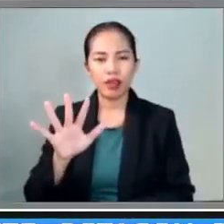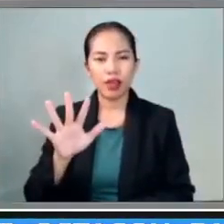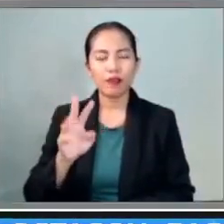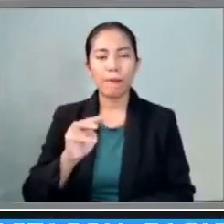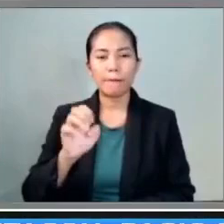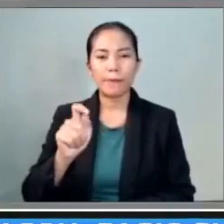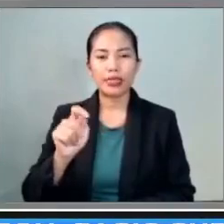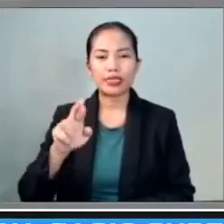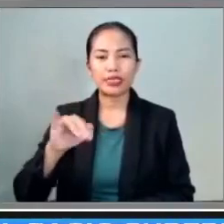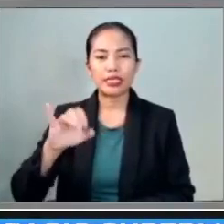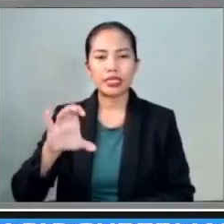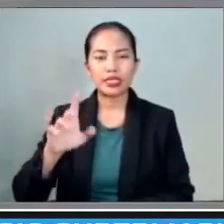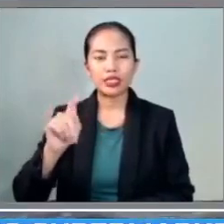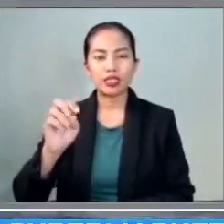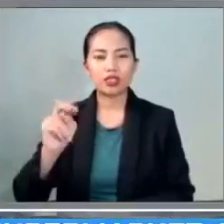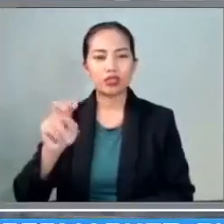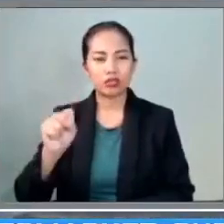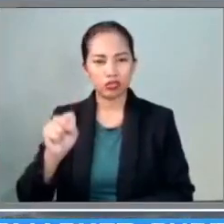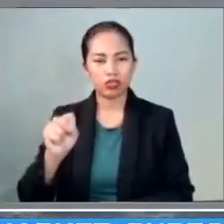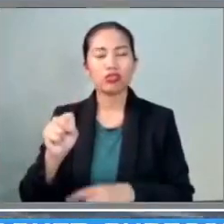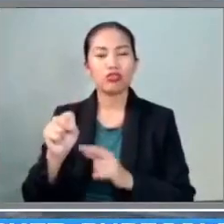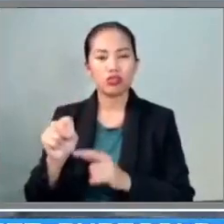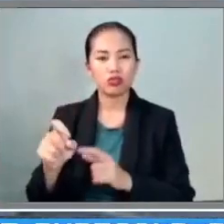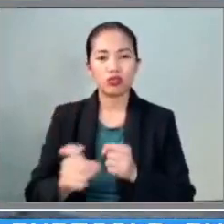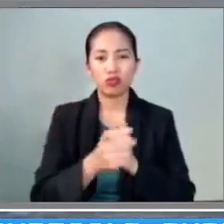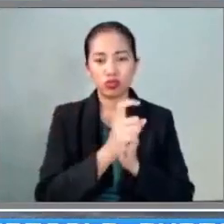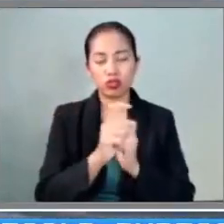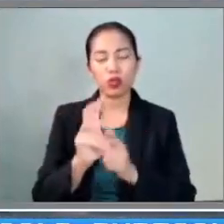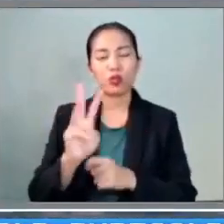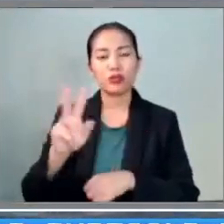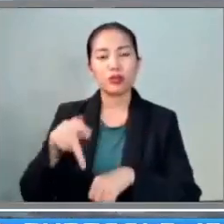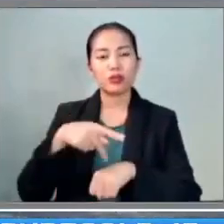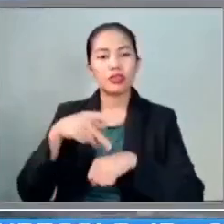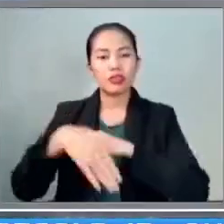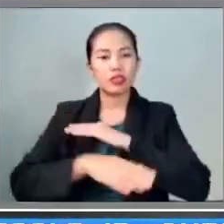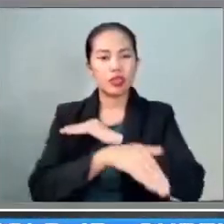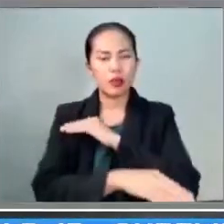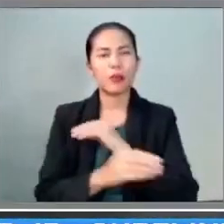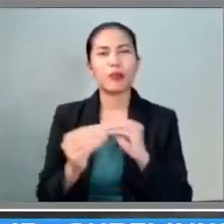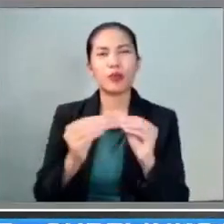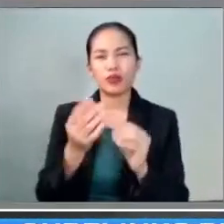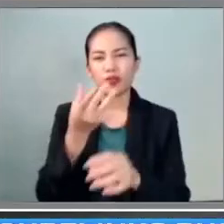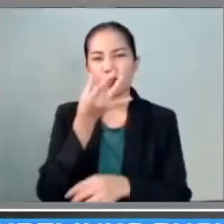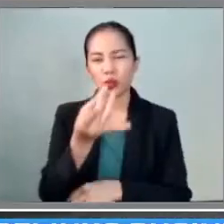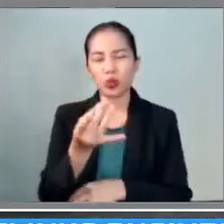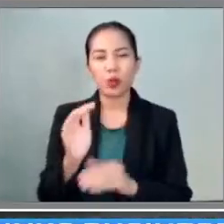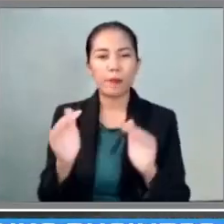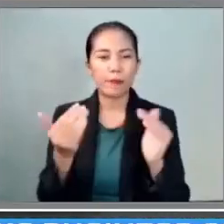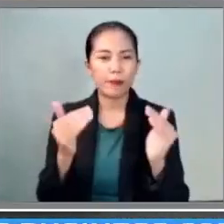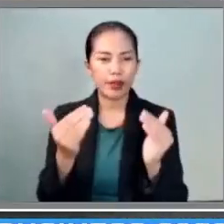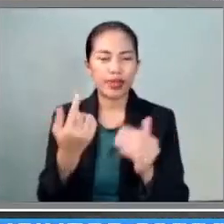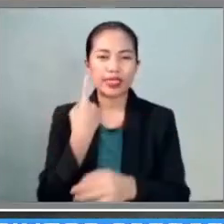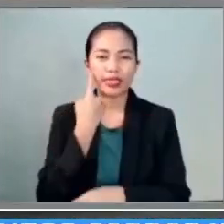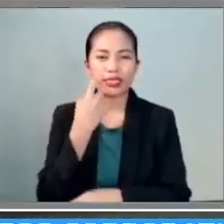West Philippine Sea. Mas kaunti yan kumpara sa mahigit 295,000 metric tons noong 2021.